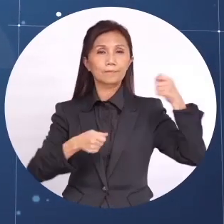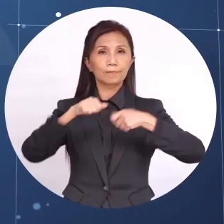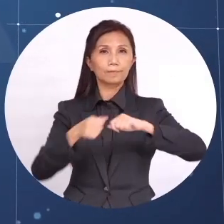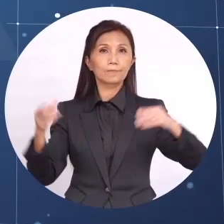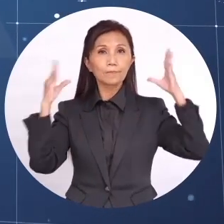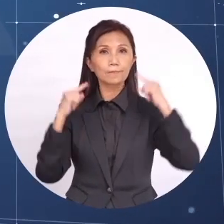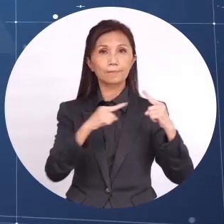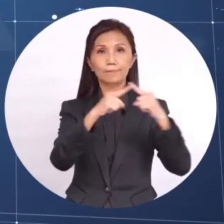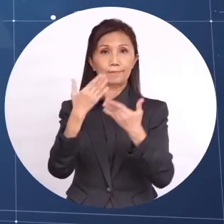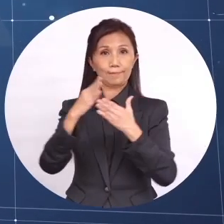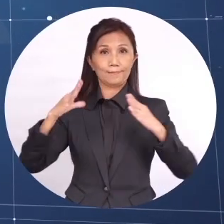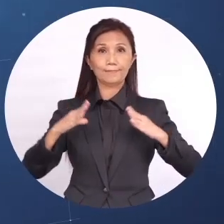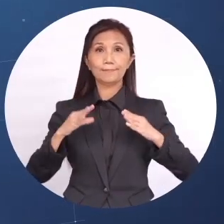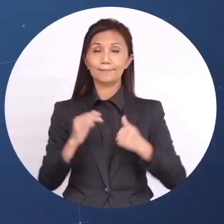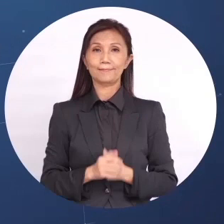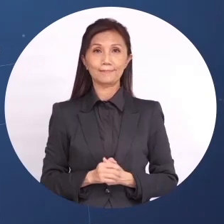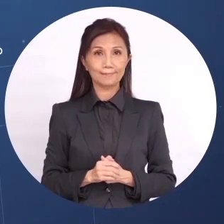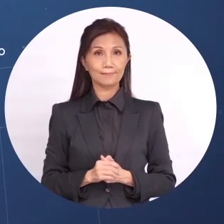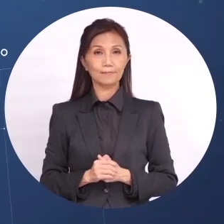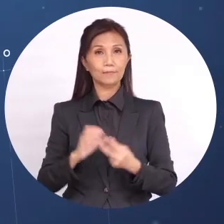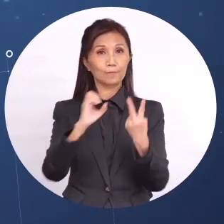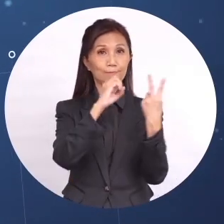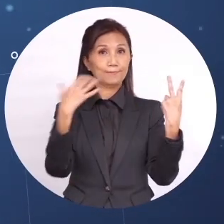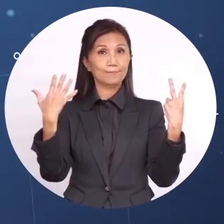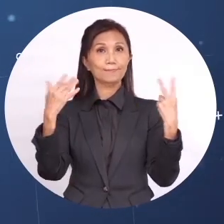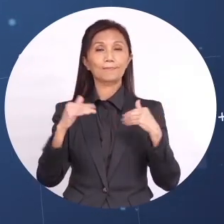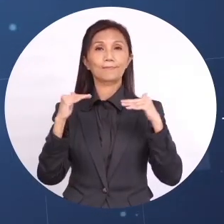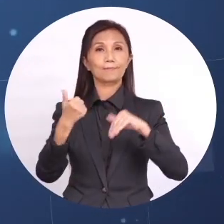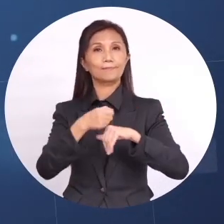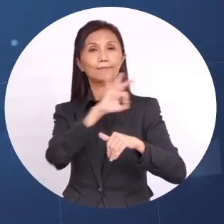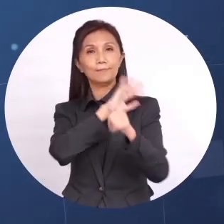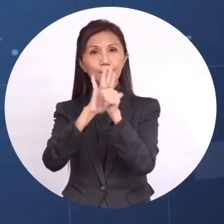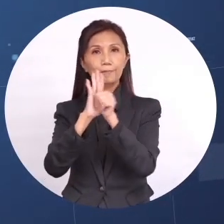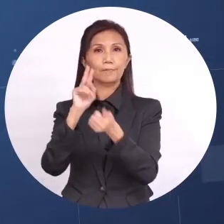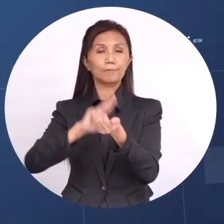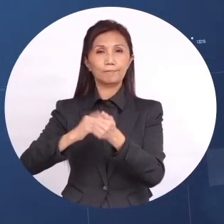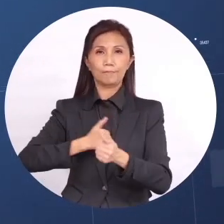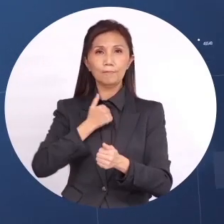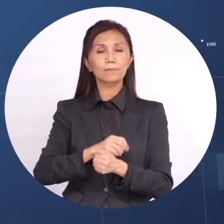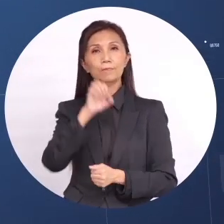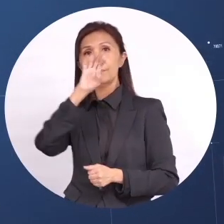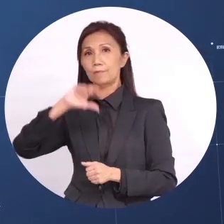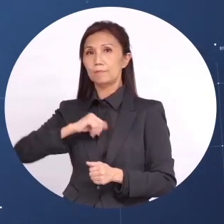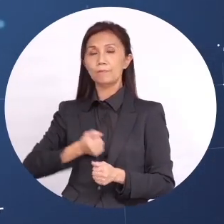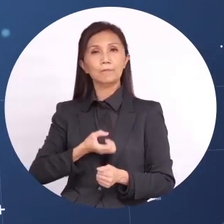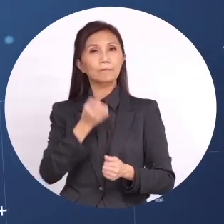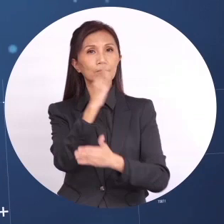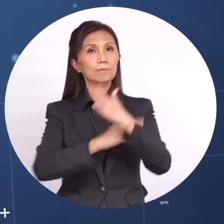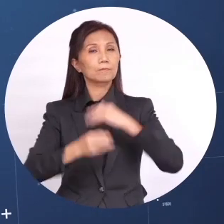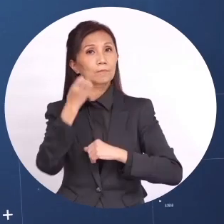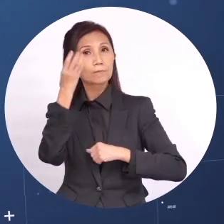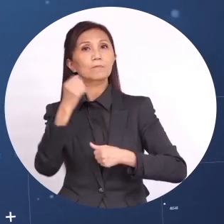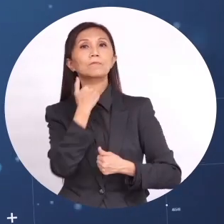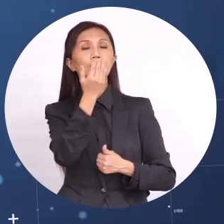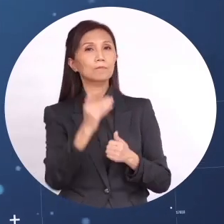技人人共享。2005年平机会协助患病的老师向雇主提出残疾歧视